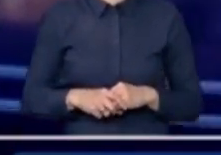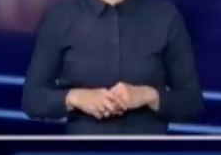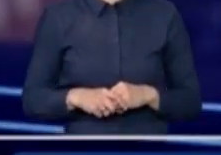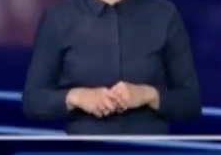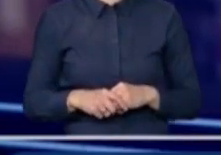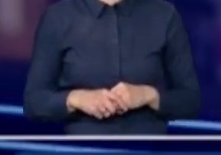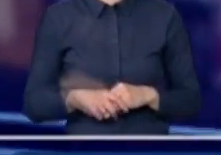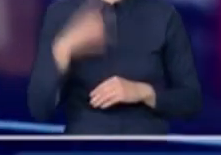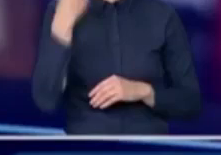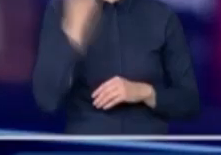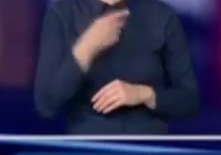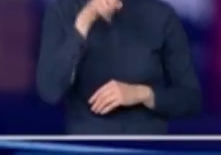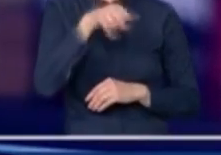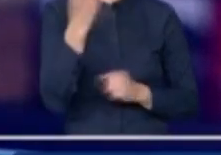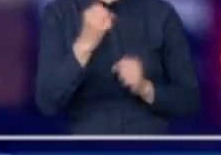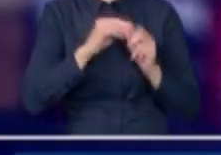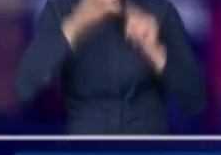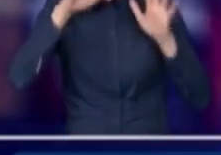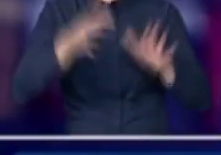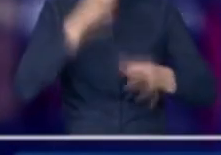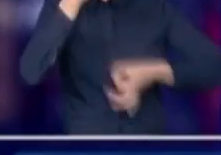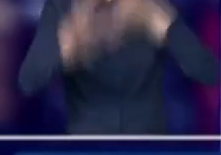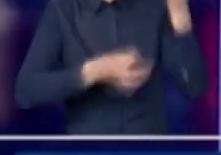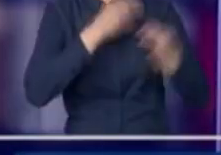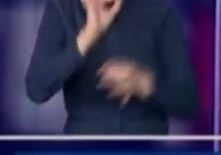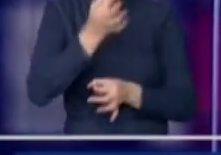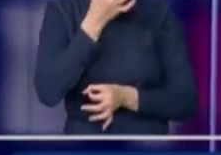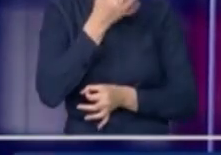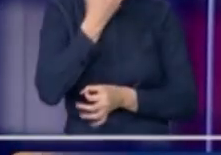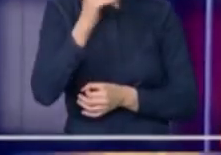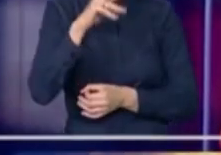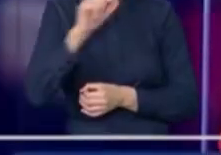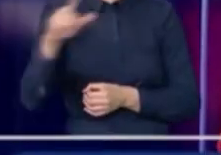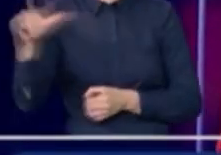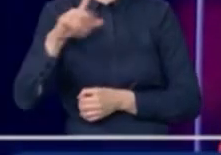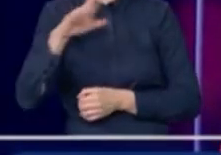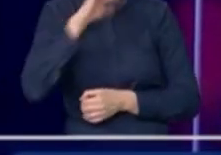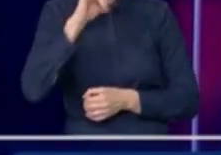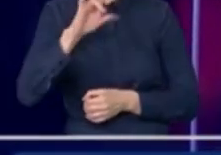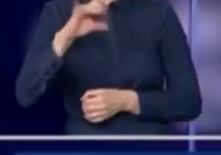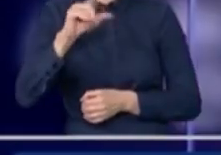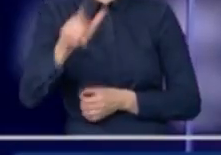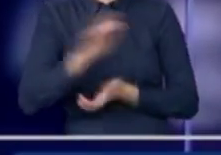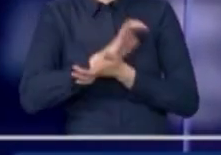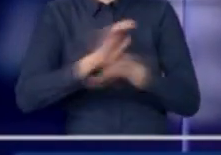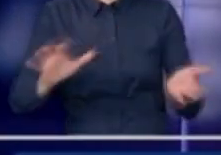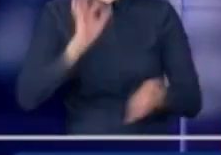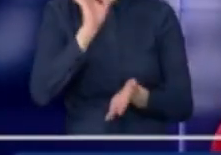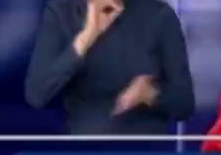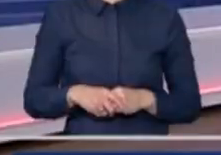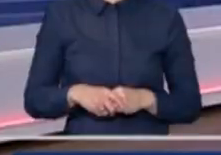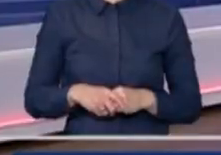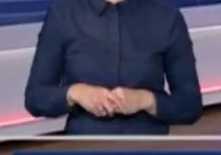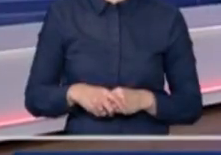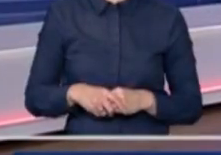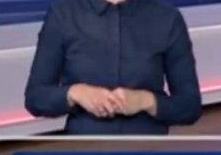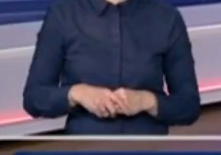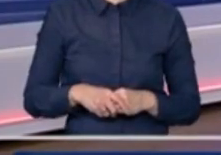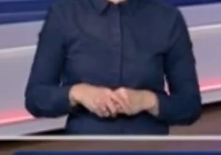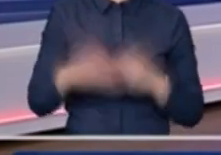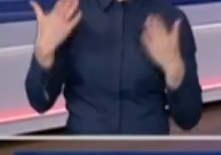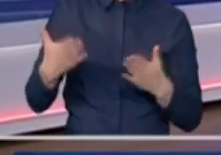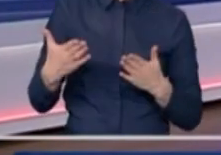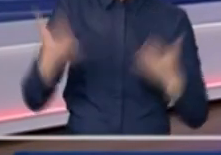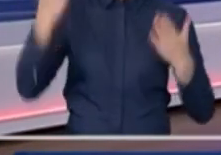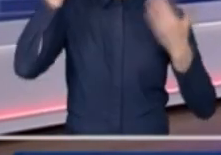Jest jednym z najpopularniejszych wokalistów młodego pokolenia. Michał Szczygieł wydał swój debiutancki album Tak jak chcę. Prosta postawa